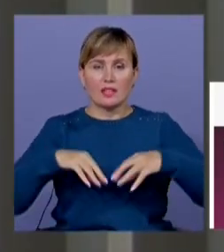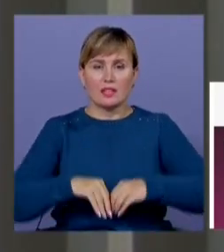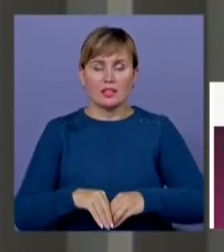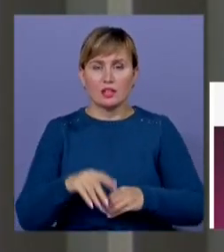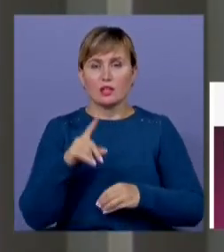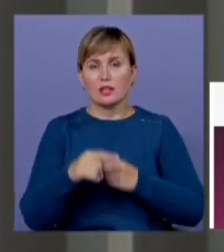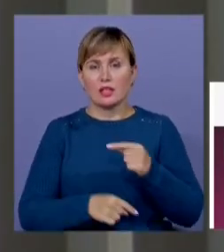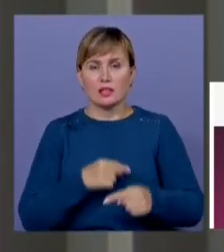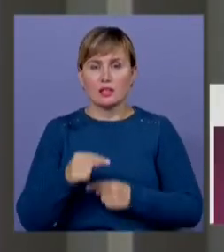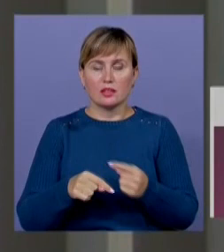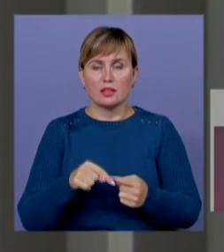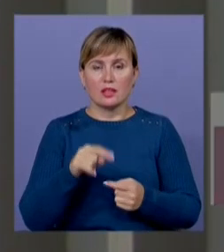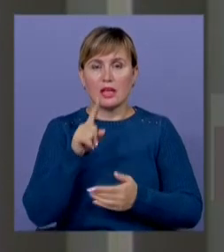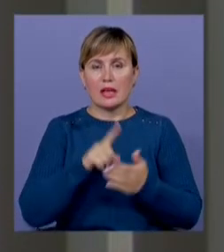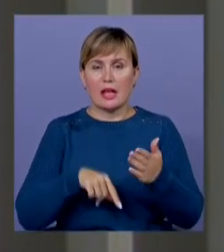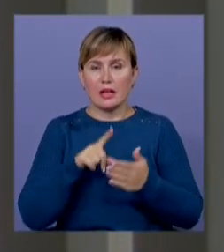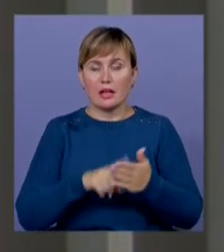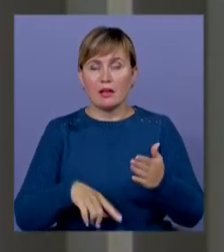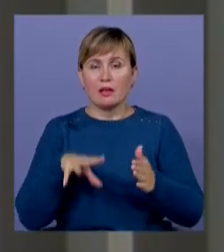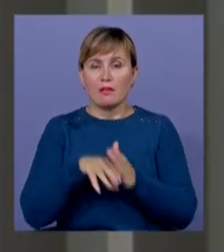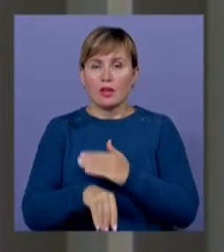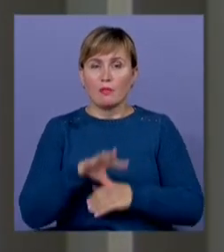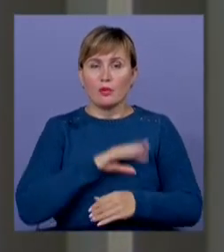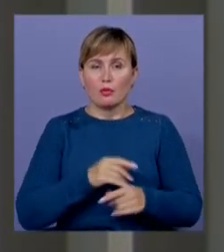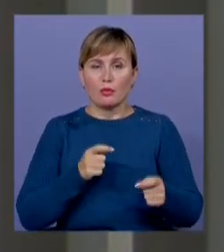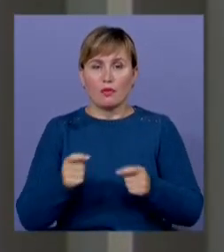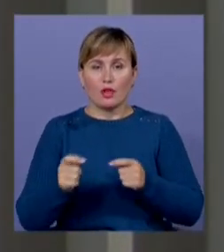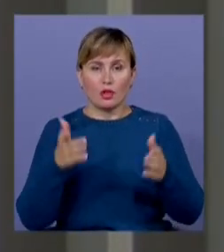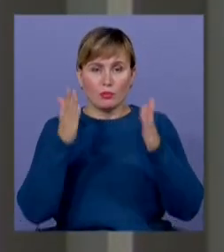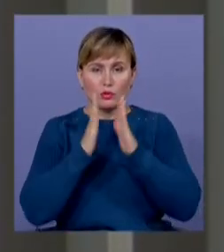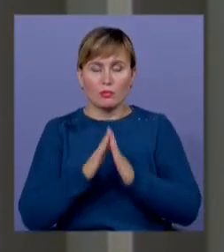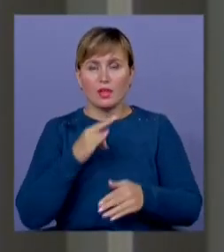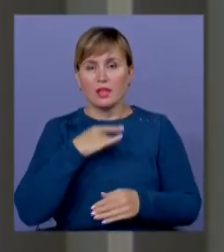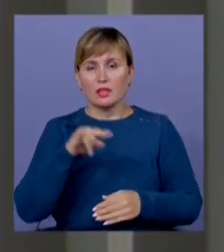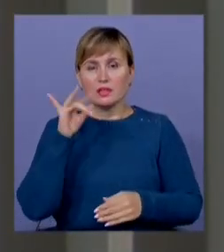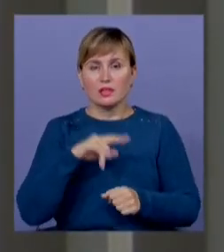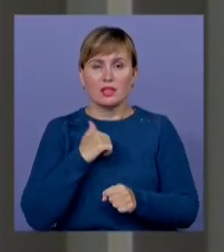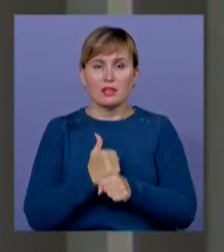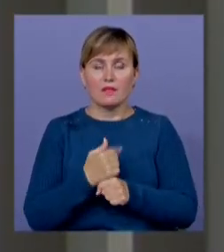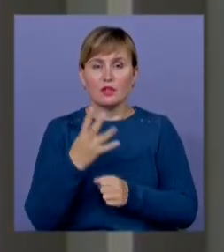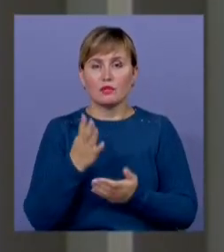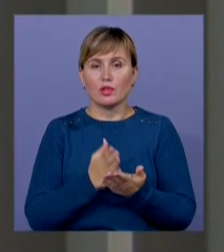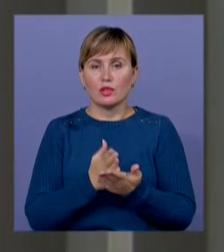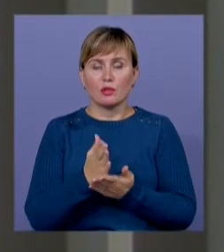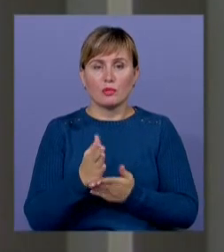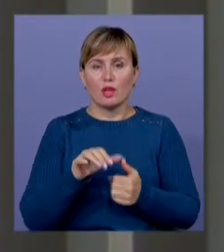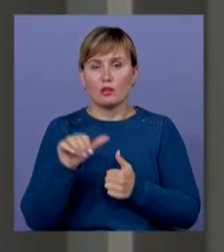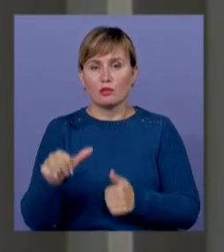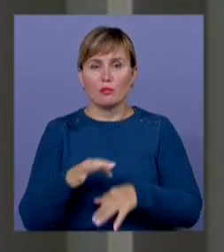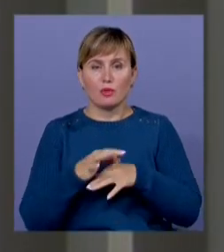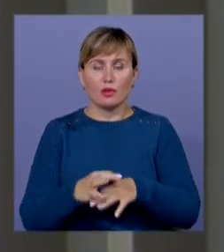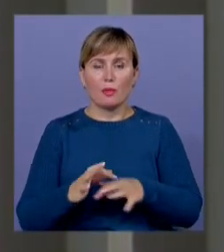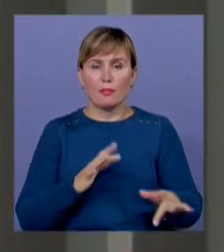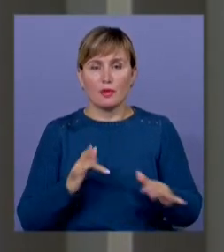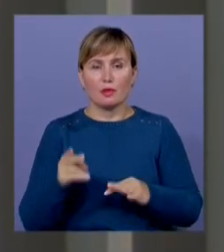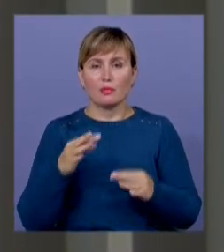с традиционной религией. В рамках работы Духовного управления мусульман Казахстана из главных 4 направлений особенно проходят